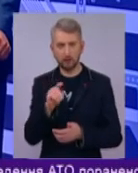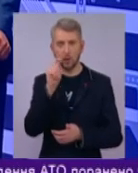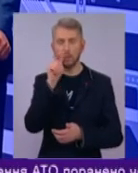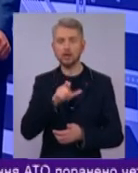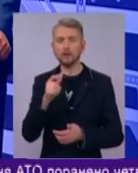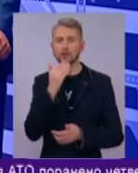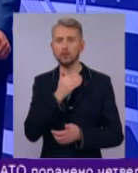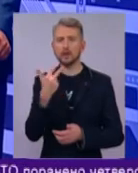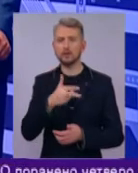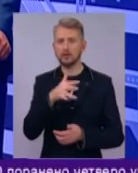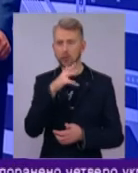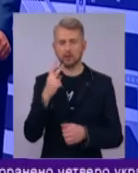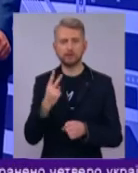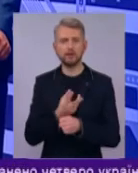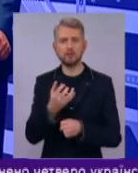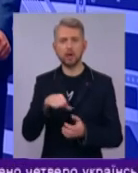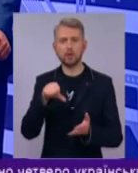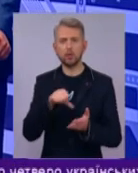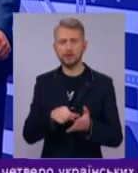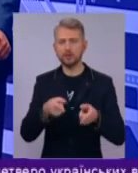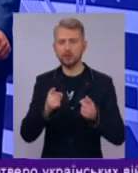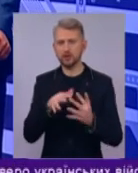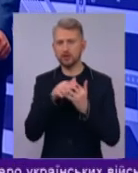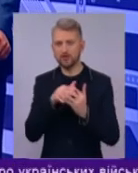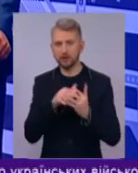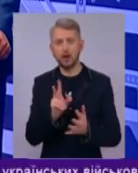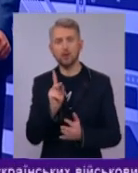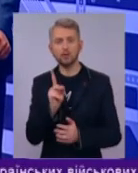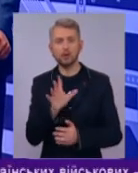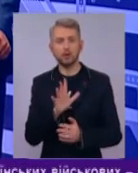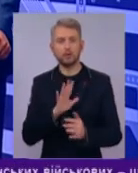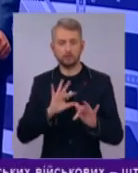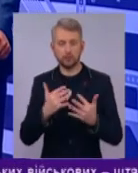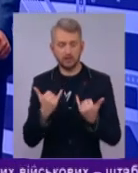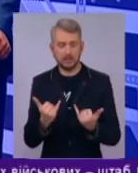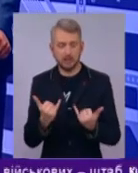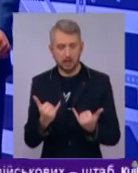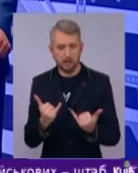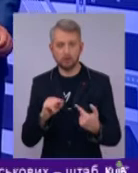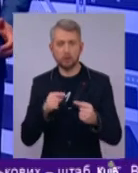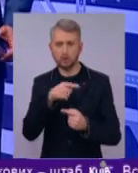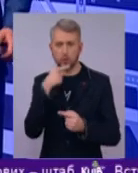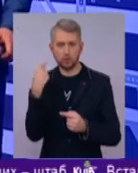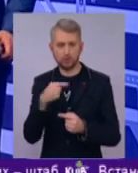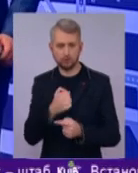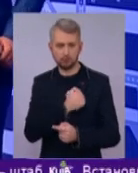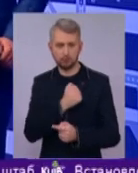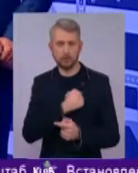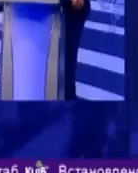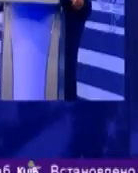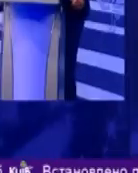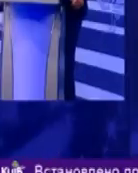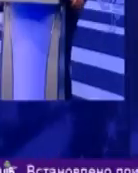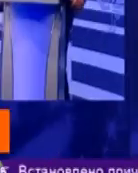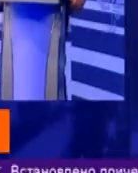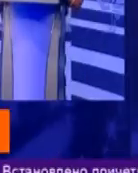останні 30 років двічі брали участь у справжніх війнах. Друга з них відбувається просто зараз проти російського агресора на сході країни. А перша